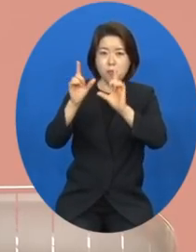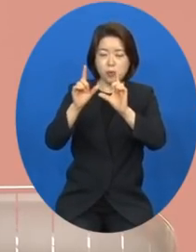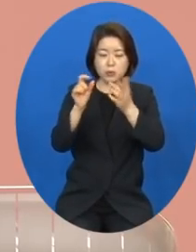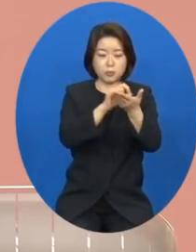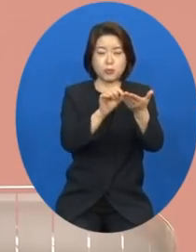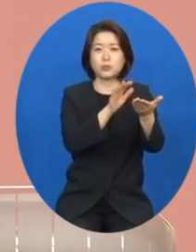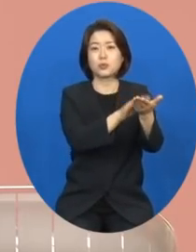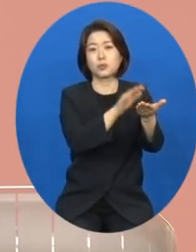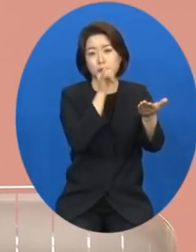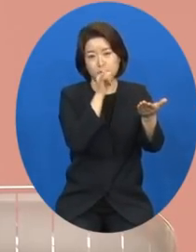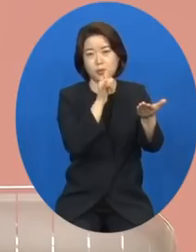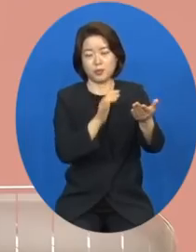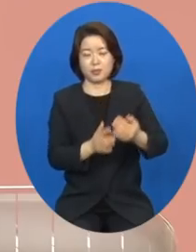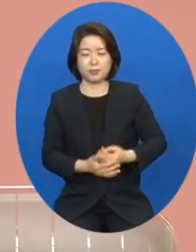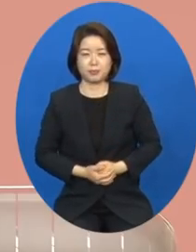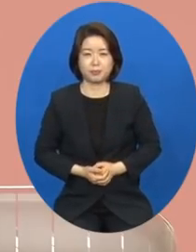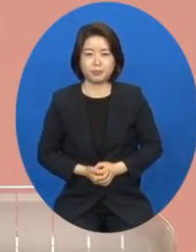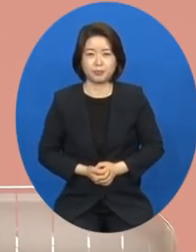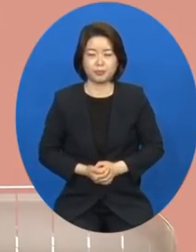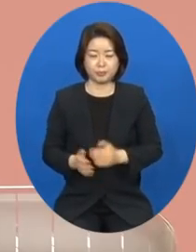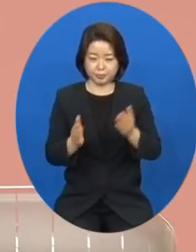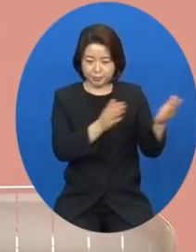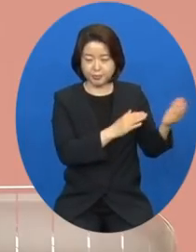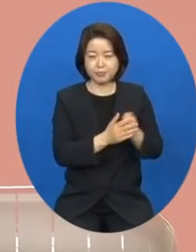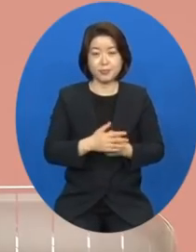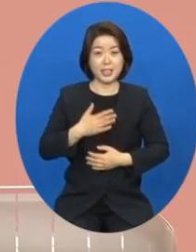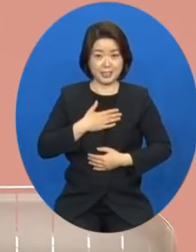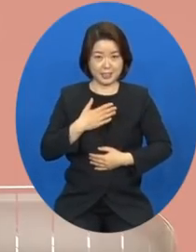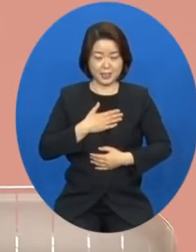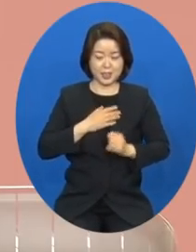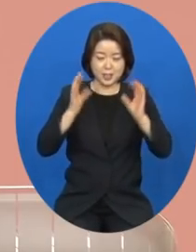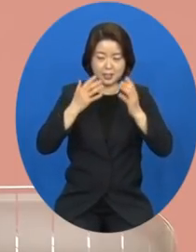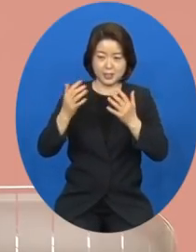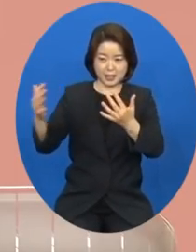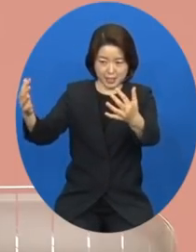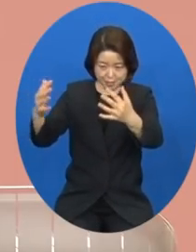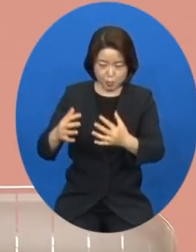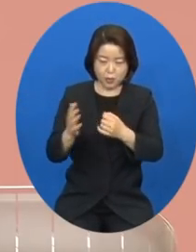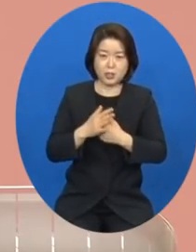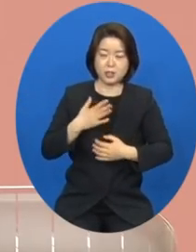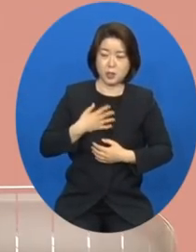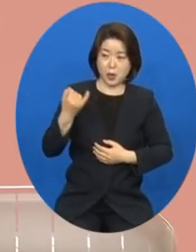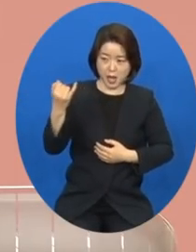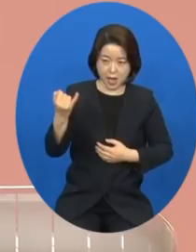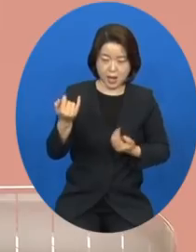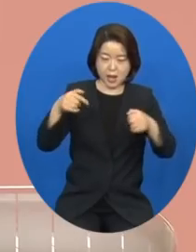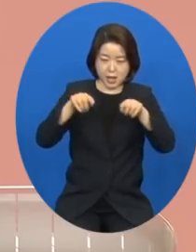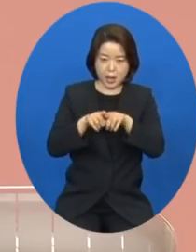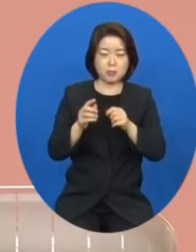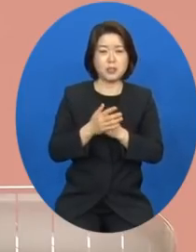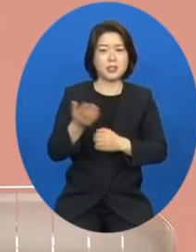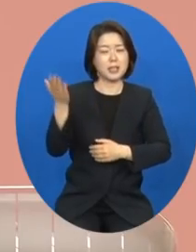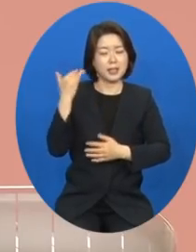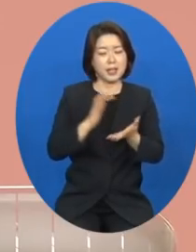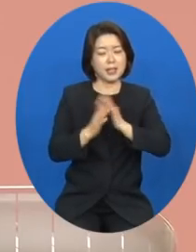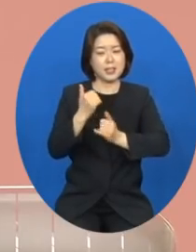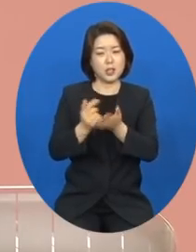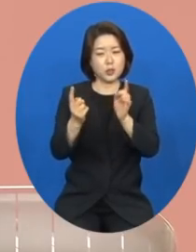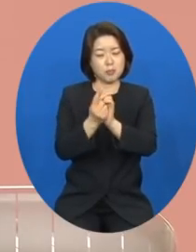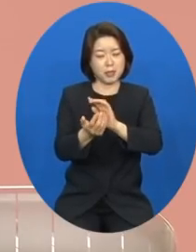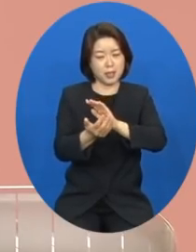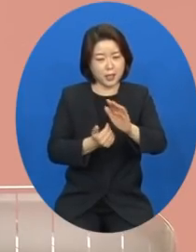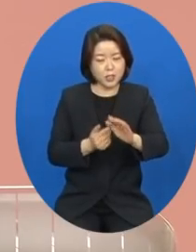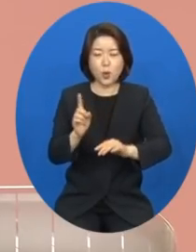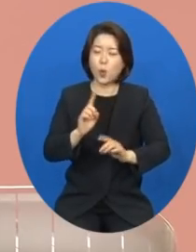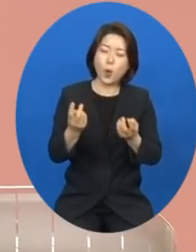두었습니다 한번은 저희 아이들 다 모여서 좋아 아 내가 예수님의 만나기 전에 어떻게 살았는지 그런 얘기를